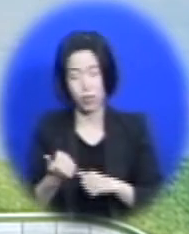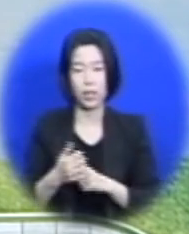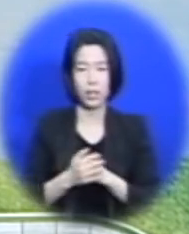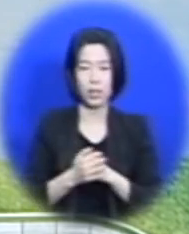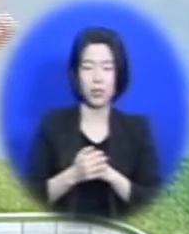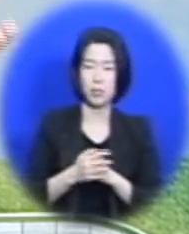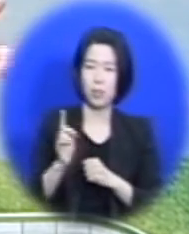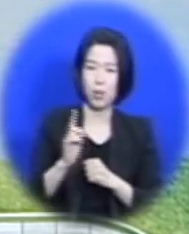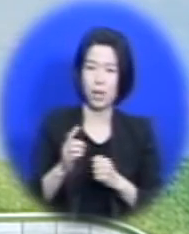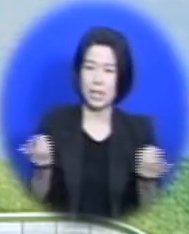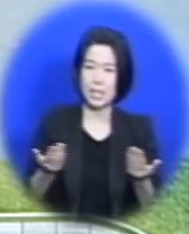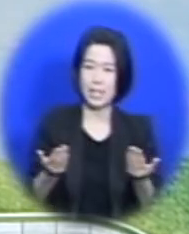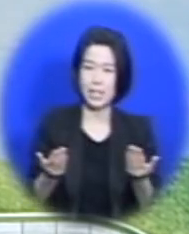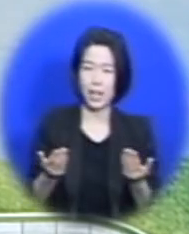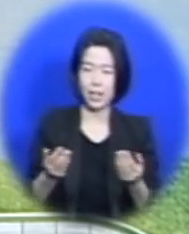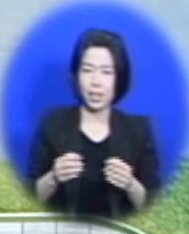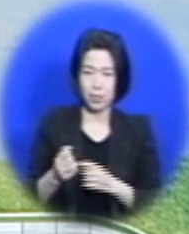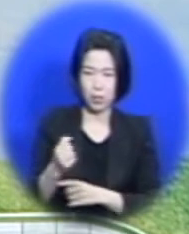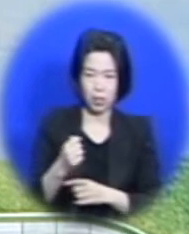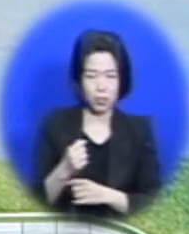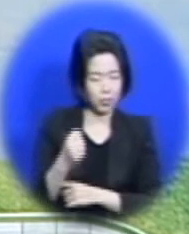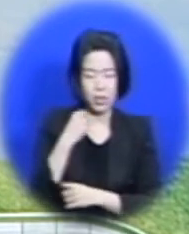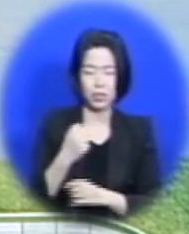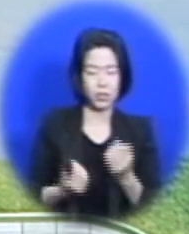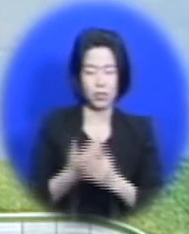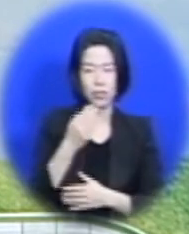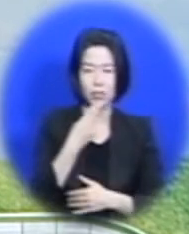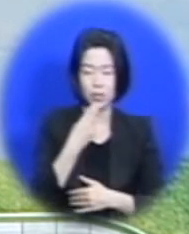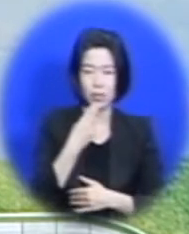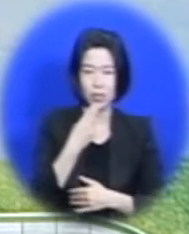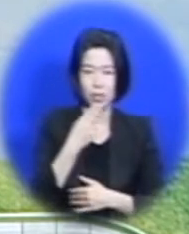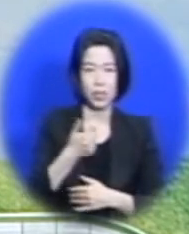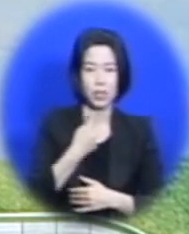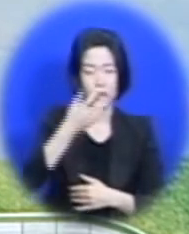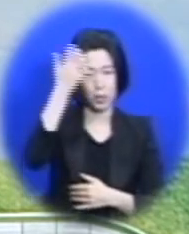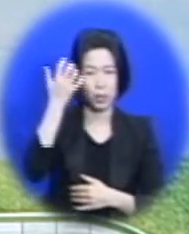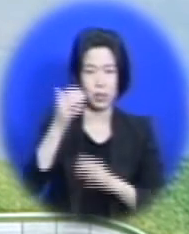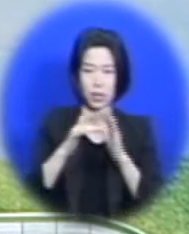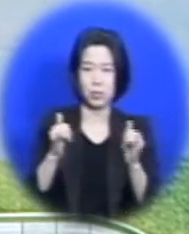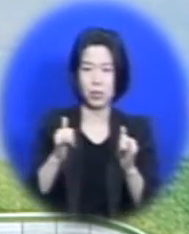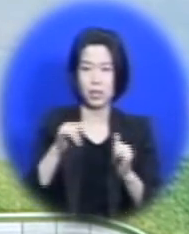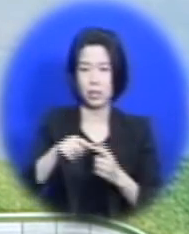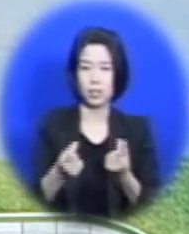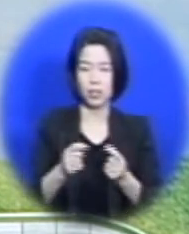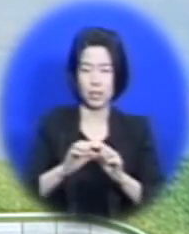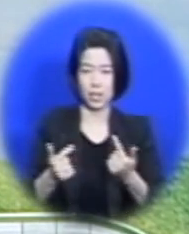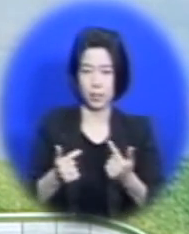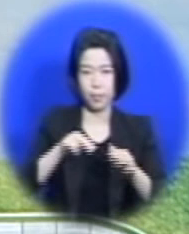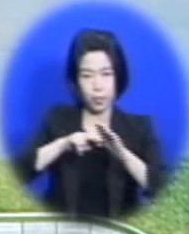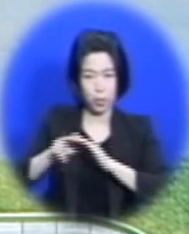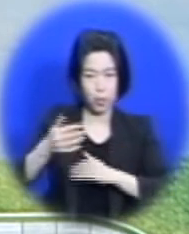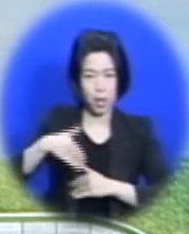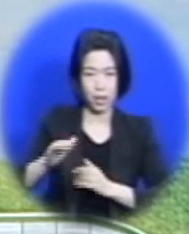하는데 뭐 일할 의욕이 안 난다든지 요셉에게는 그러지 않았어요. 요셉은 도망갈